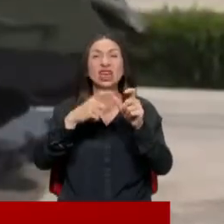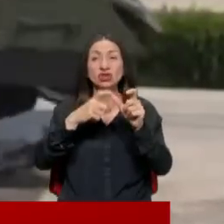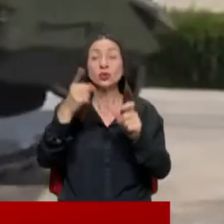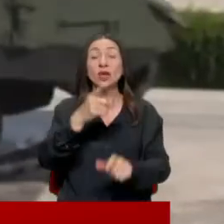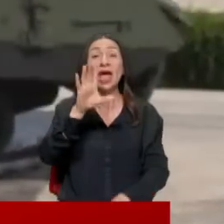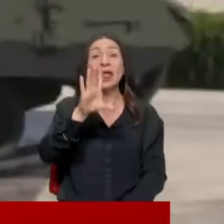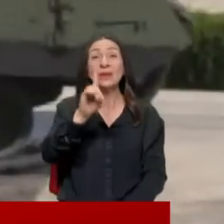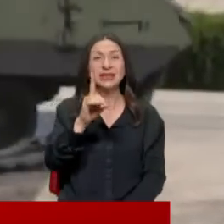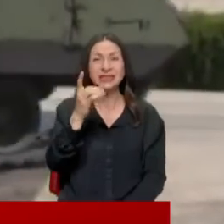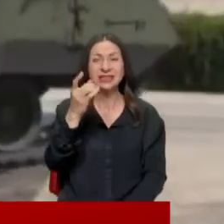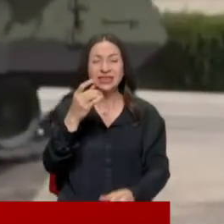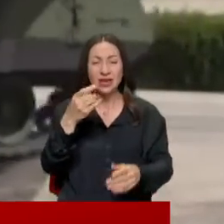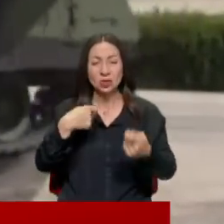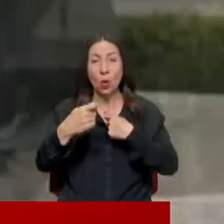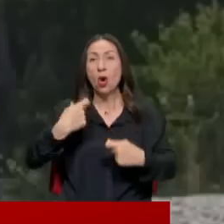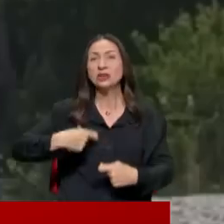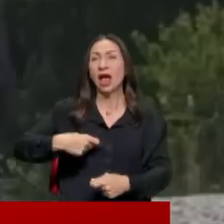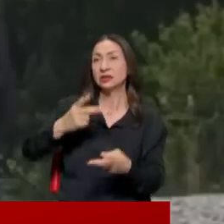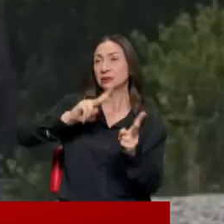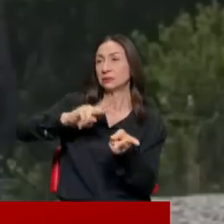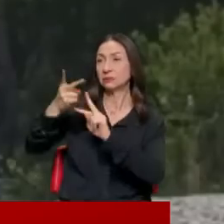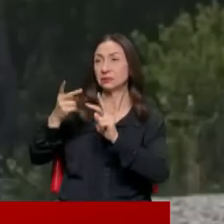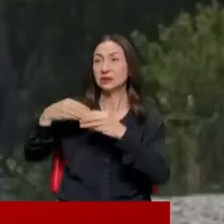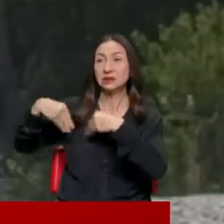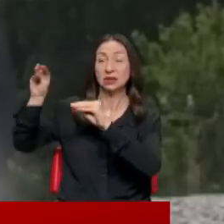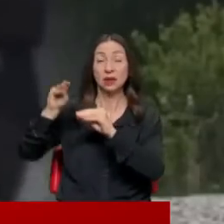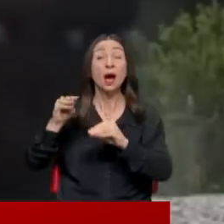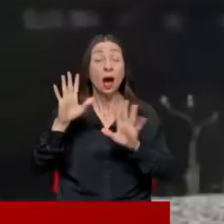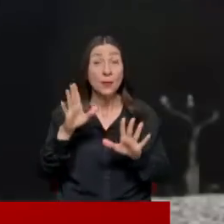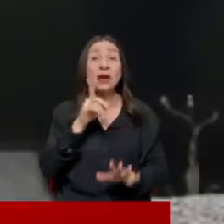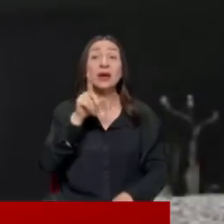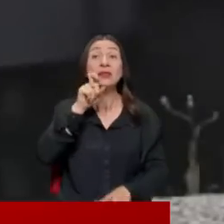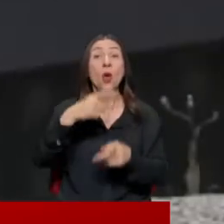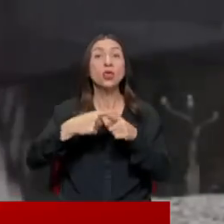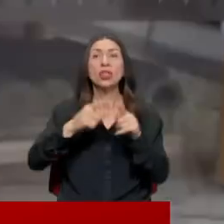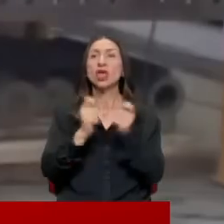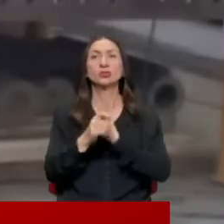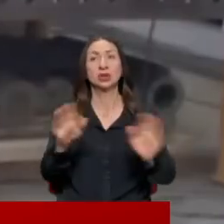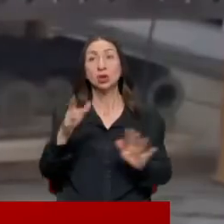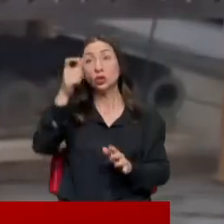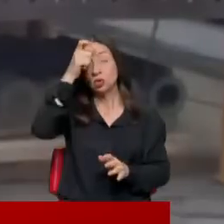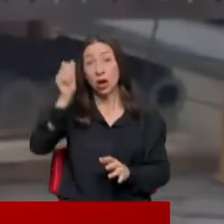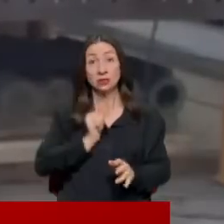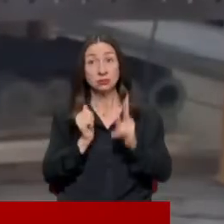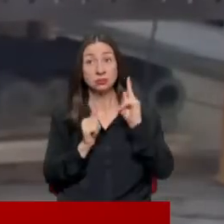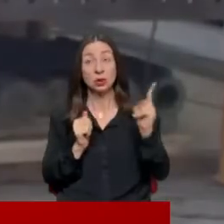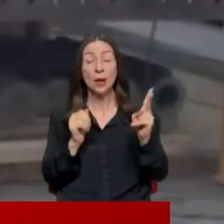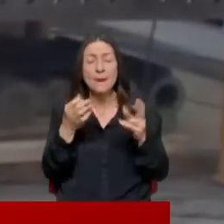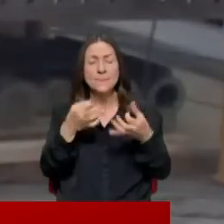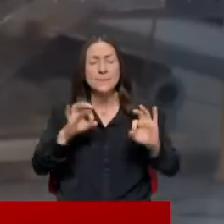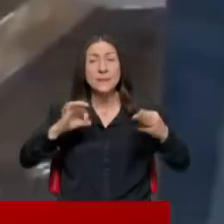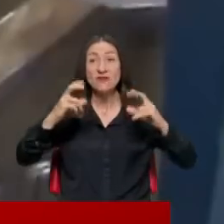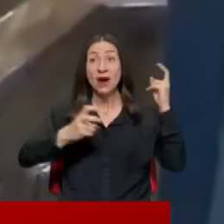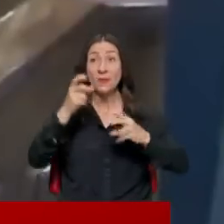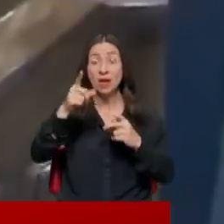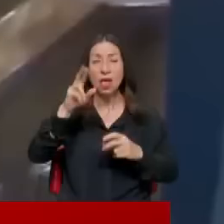hissesini bir başka özel şirkete sattı tank üretmeden. Ancak Katar ortaklığı değişmedi. Türk Silahlı Kuvvetleri'nin göz bebeği